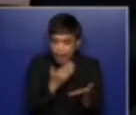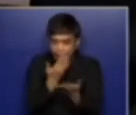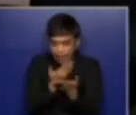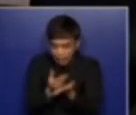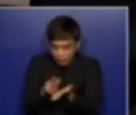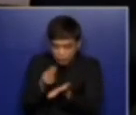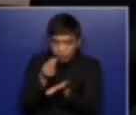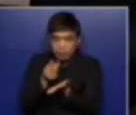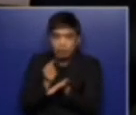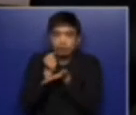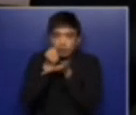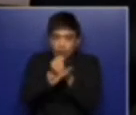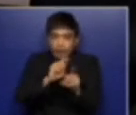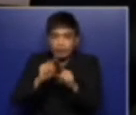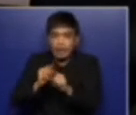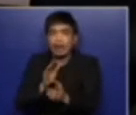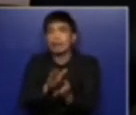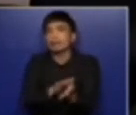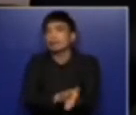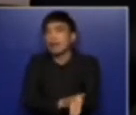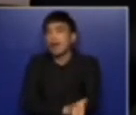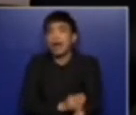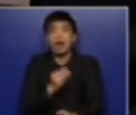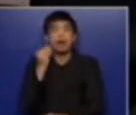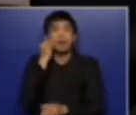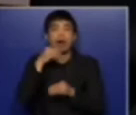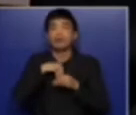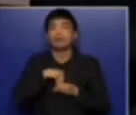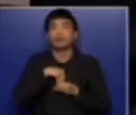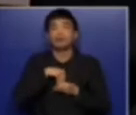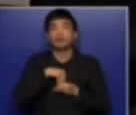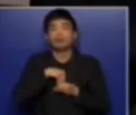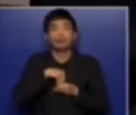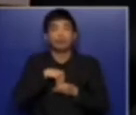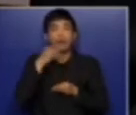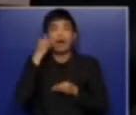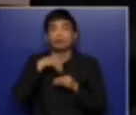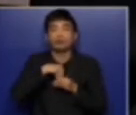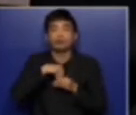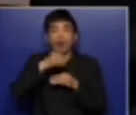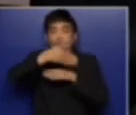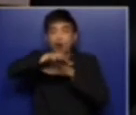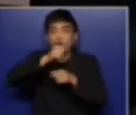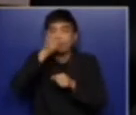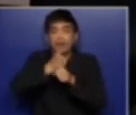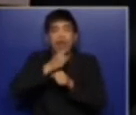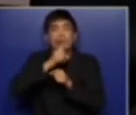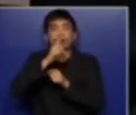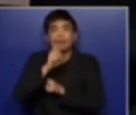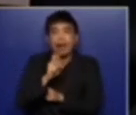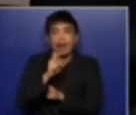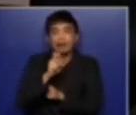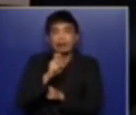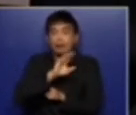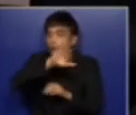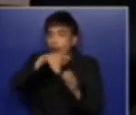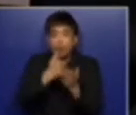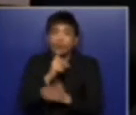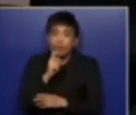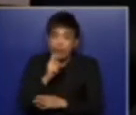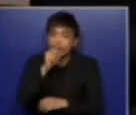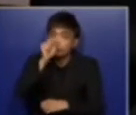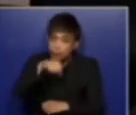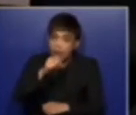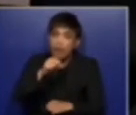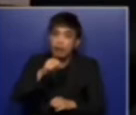จะให้อยู่บ้านหยุดเชื้อเพื่อชาติแล้วก็ตายเพื่อชาติกันทุกคนหรือคะดิฉันใคร่ครวญ